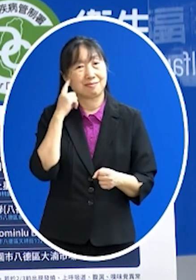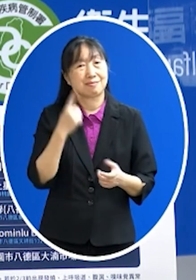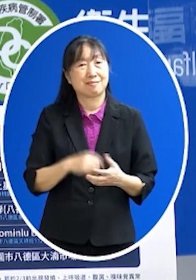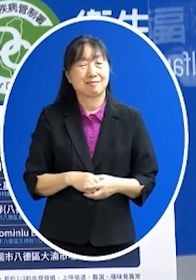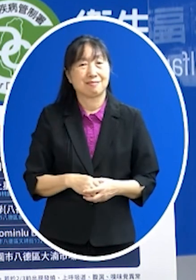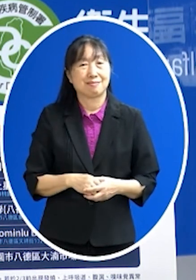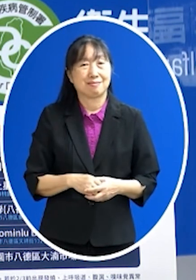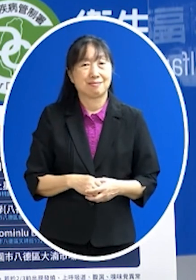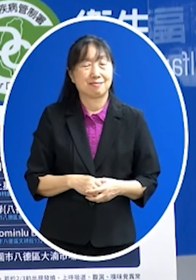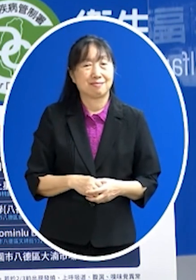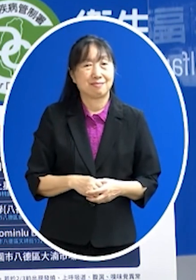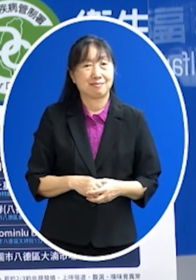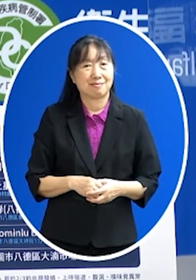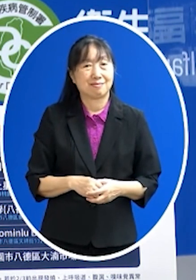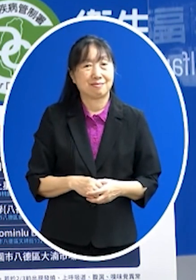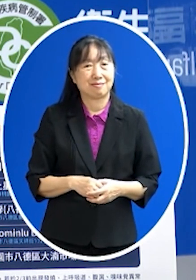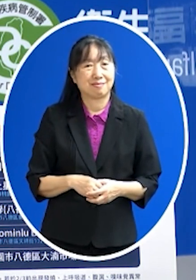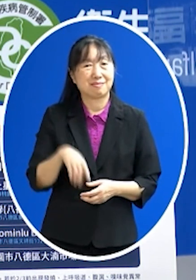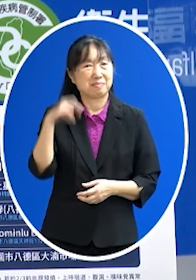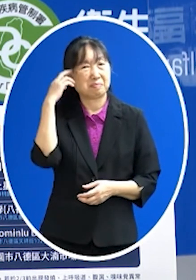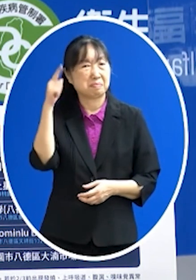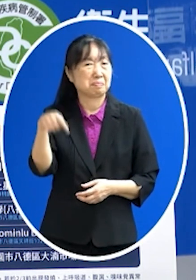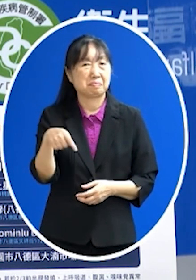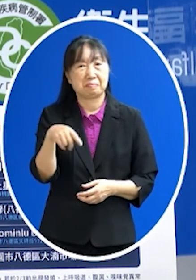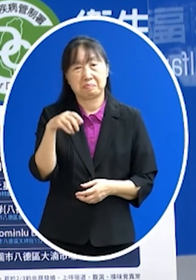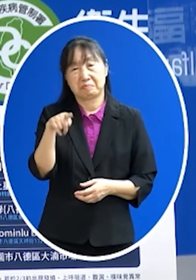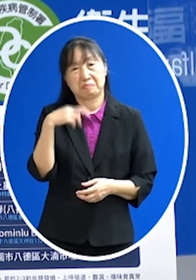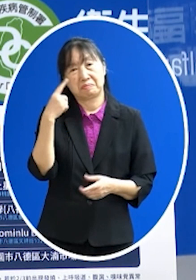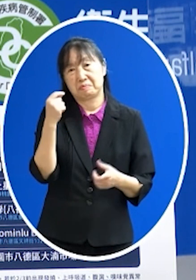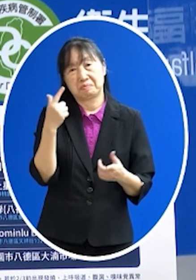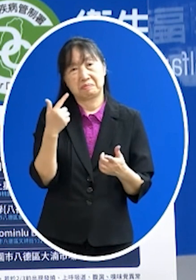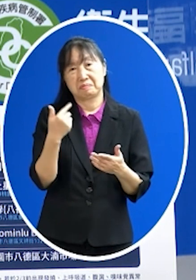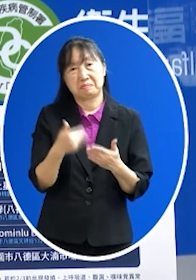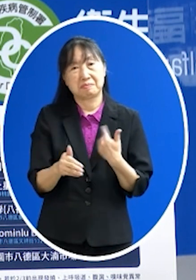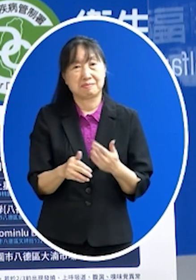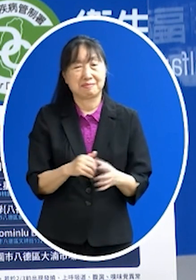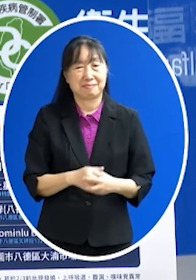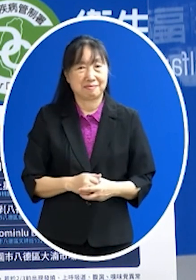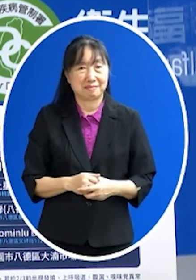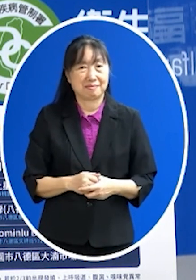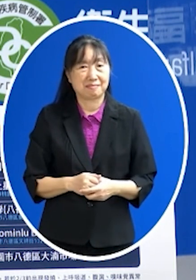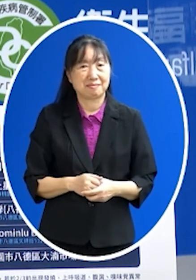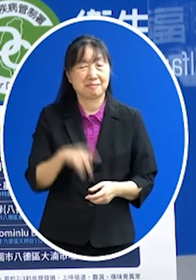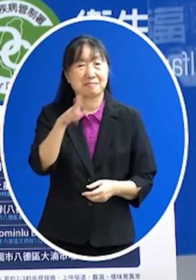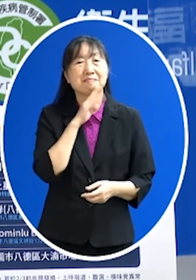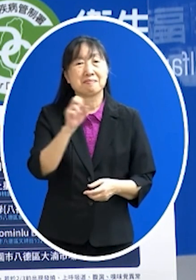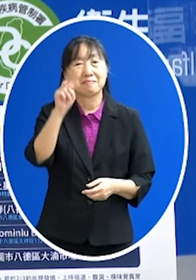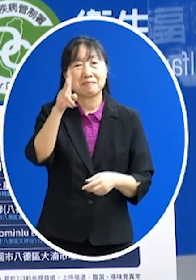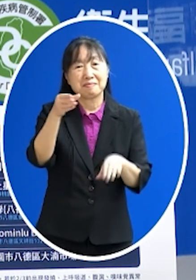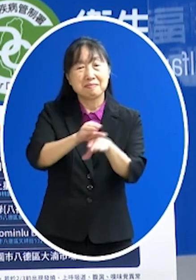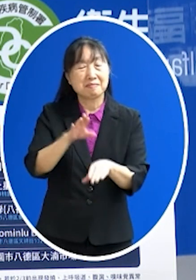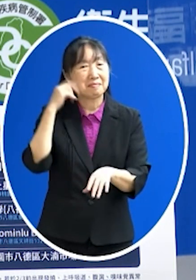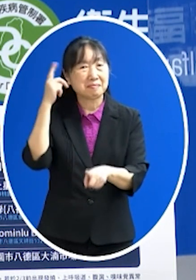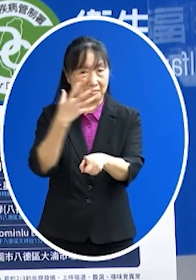这个好像那个不像也合了，你拿来蒙我哈，它倍数200倍嘛，